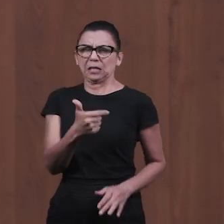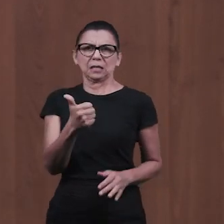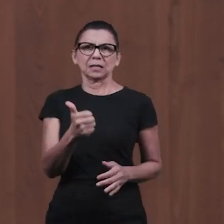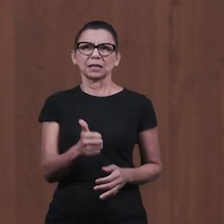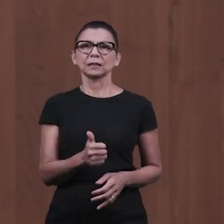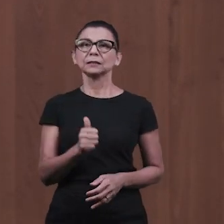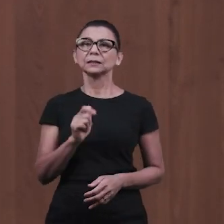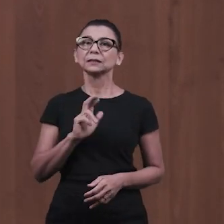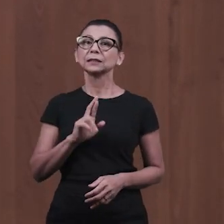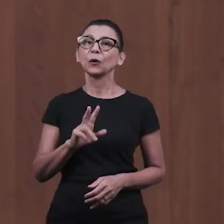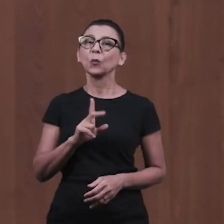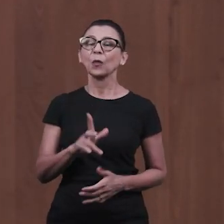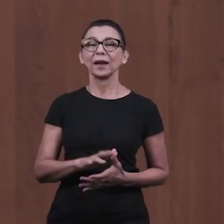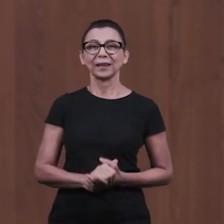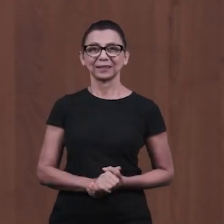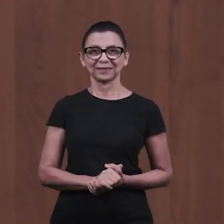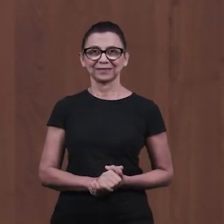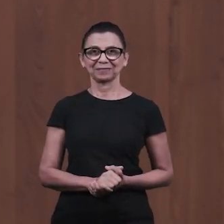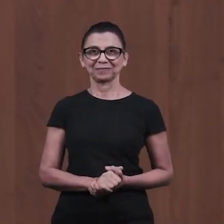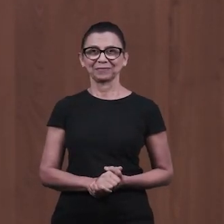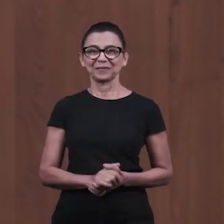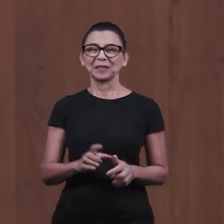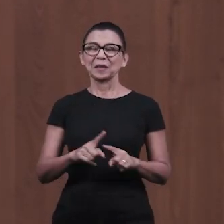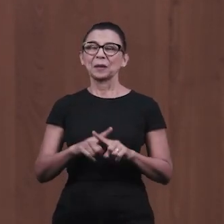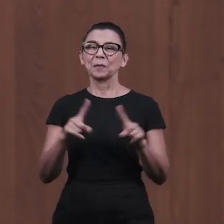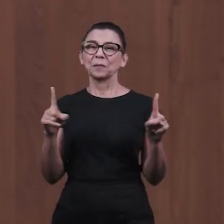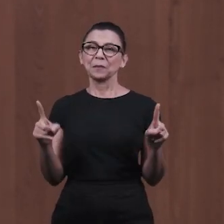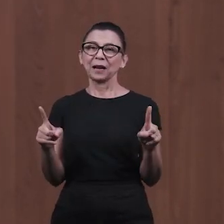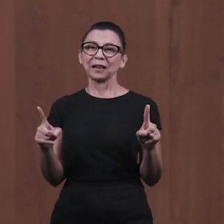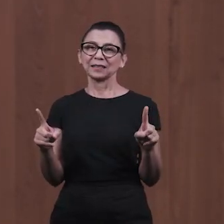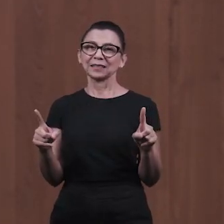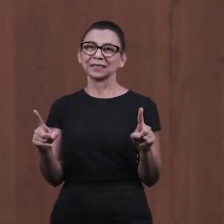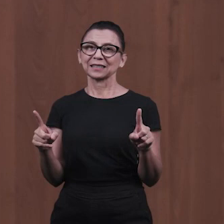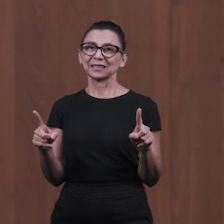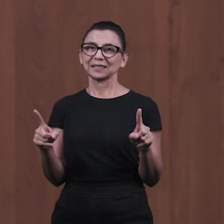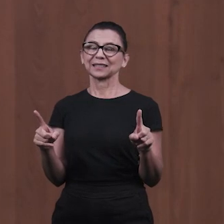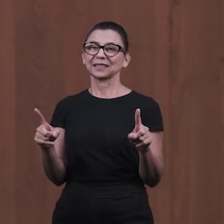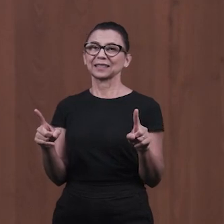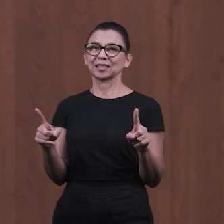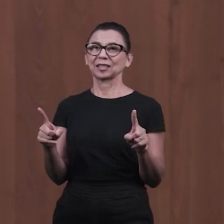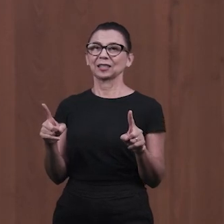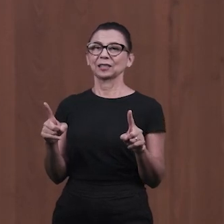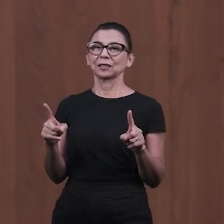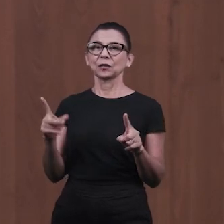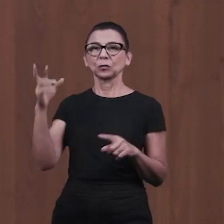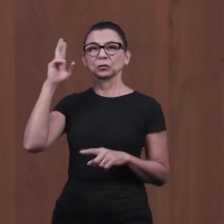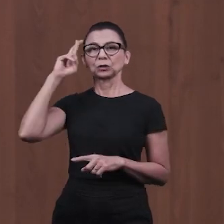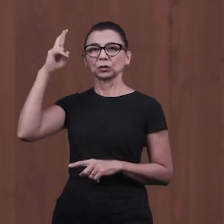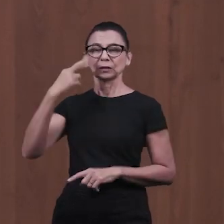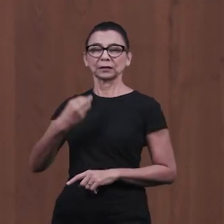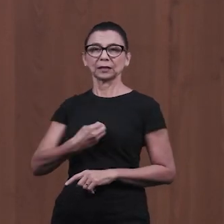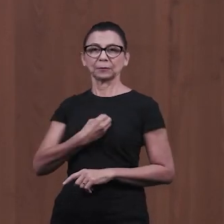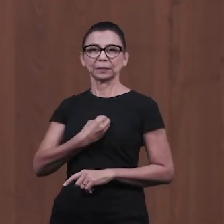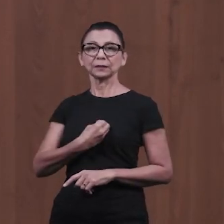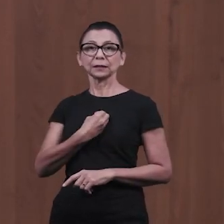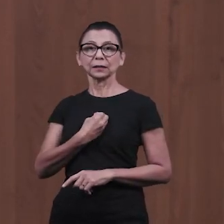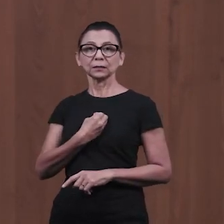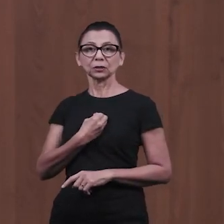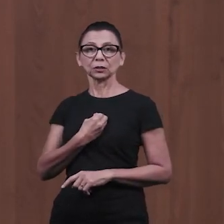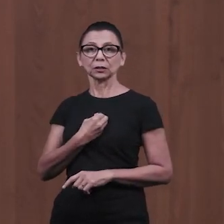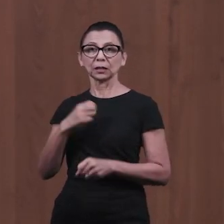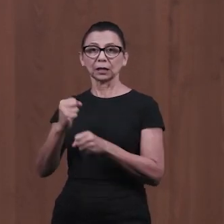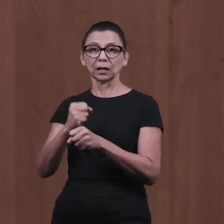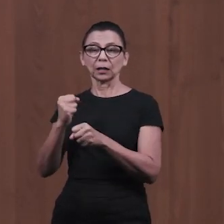faisons pas notre volonté, mais la volonté du Seigneur. Vous qui avez appris la parole de Dieu,